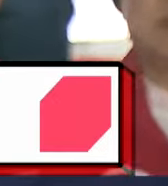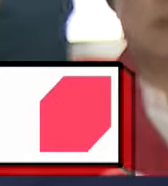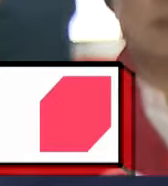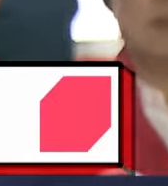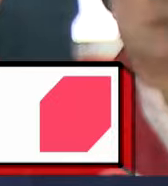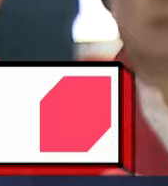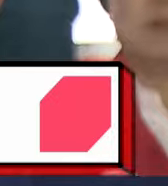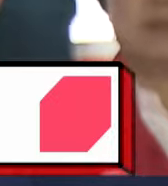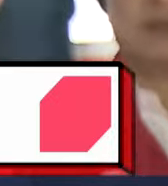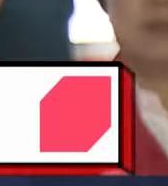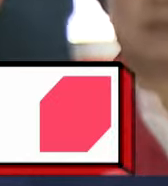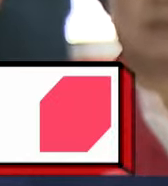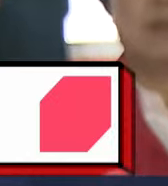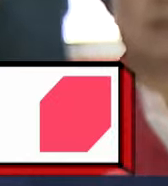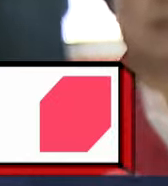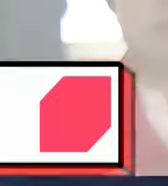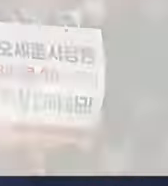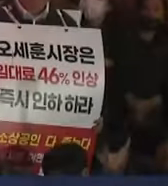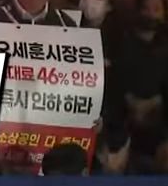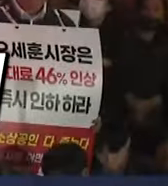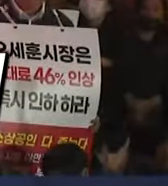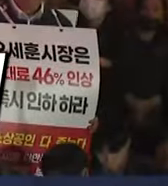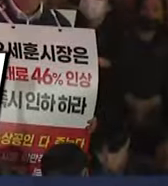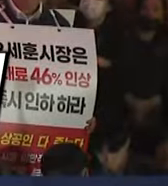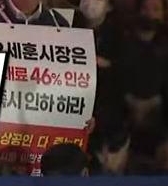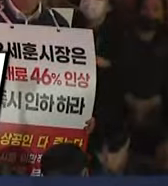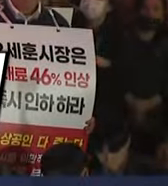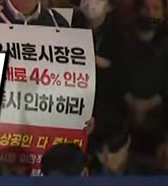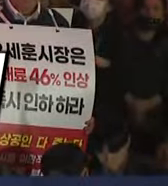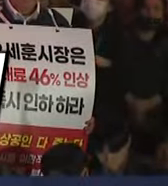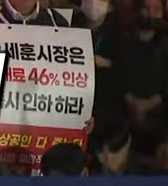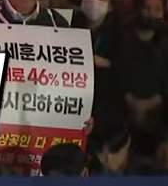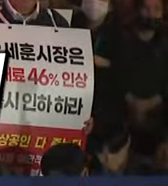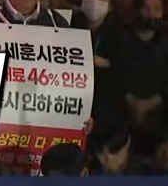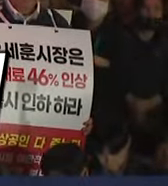망쳤다고 후회하지 않게 되기를 바랍니다.